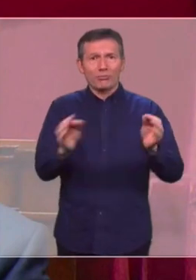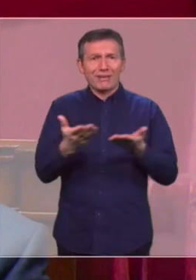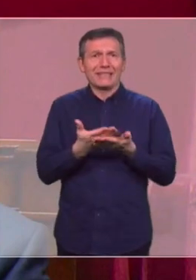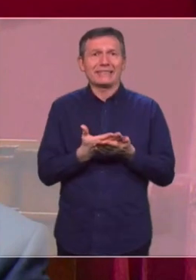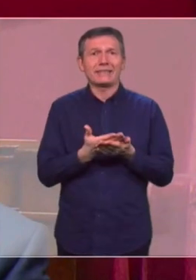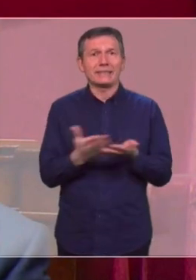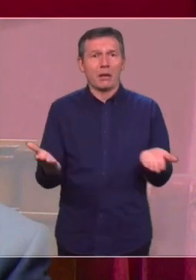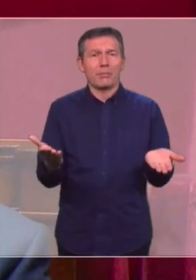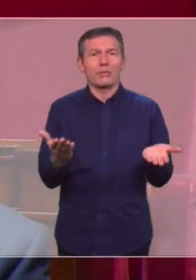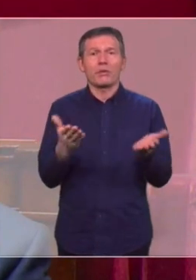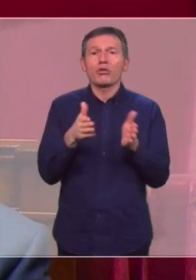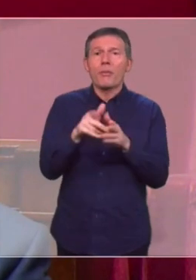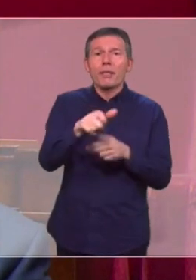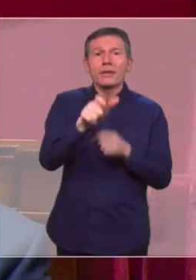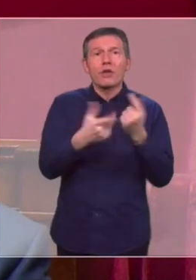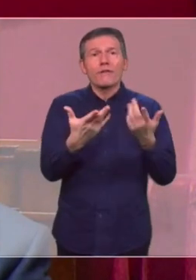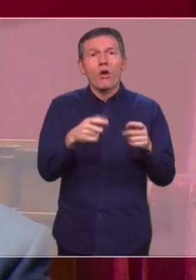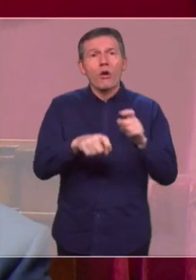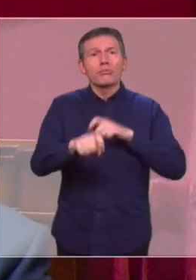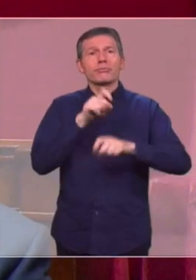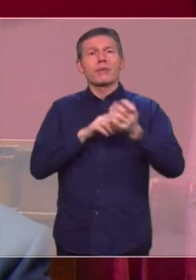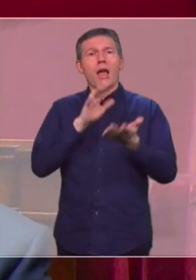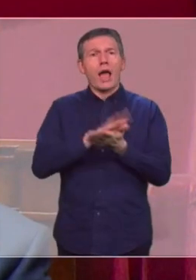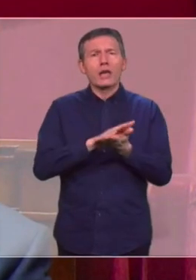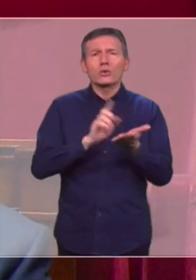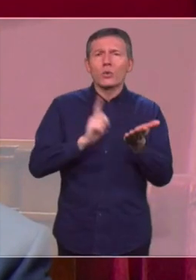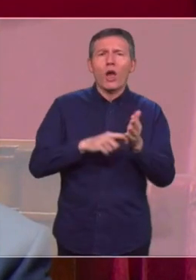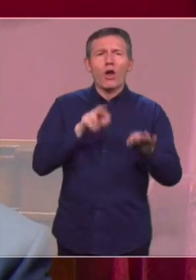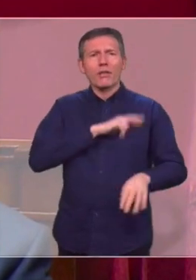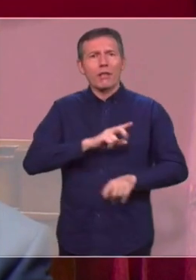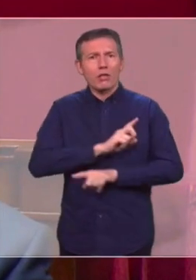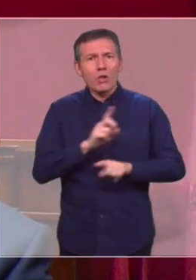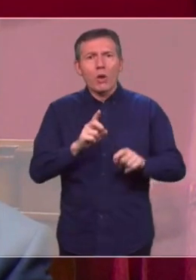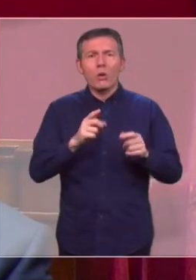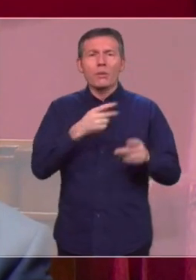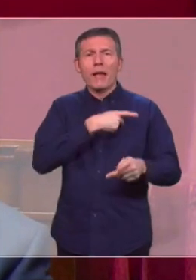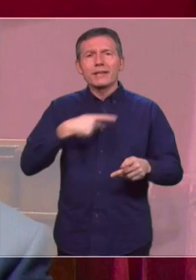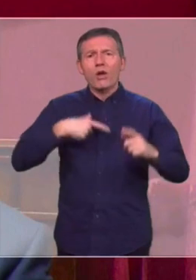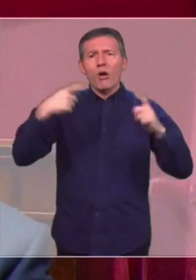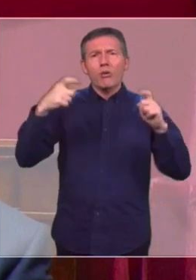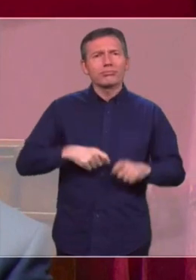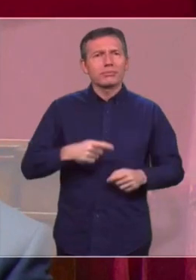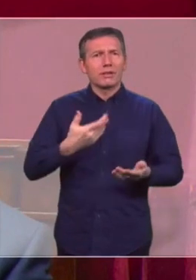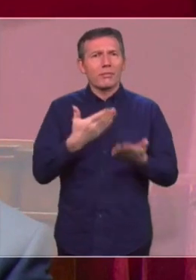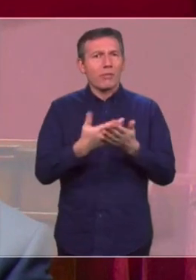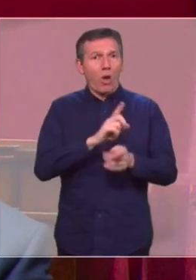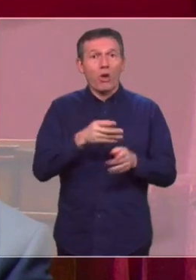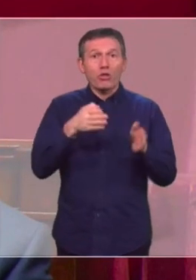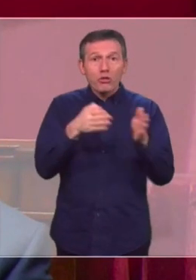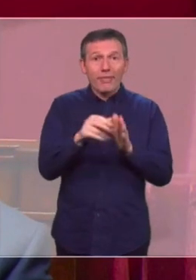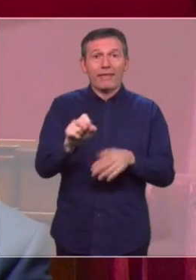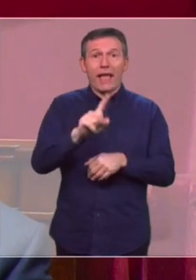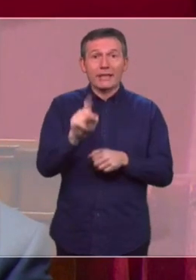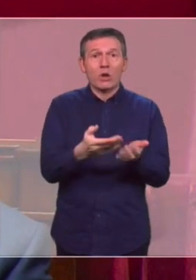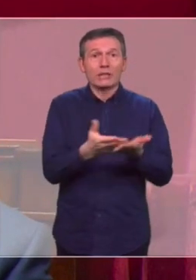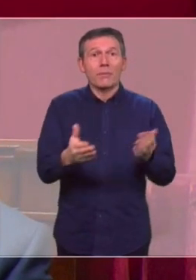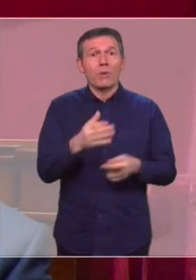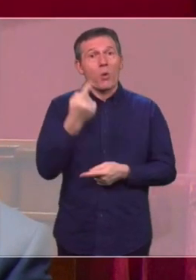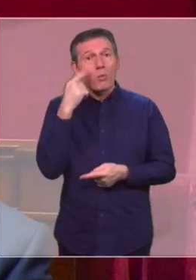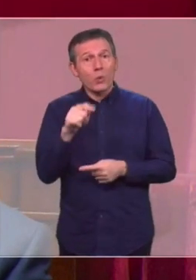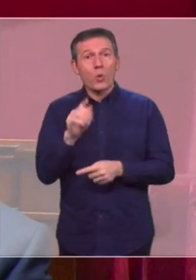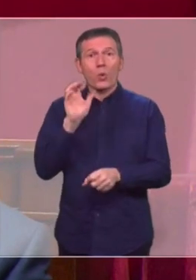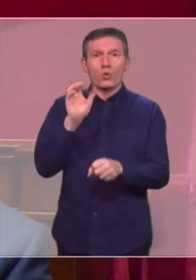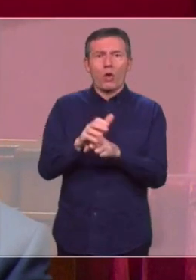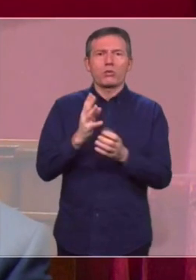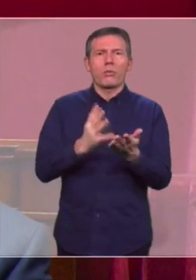demander aux gens s'ils veulent voir reculer l'âge de droit à la retraite ou voir baisser leur pension ainsi que le prévoit le texte. Demandez-leur simplement s'ils sont pour ou contre votre projet. Et